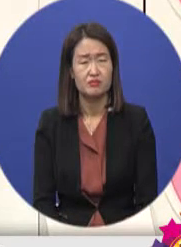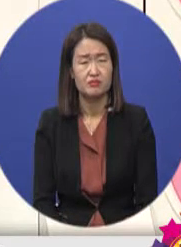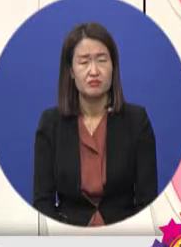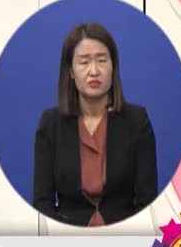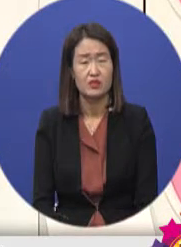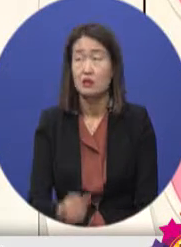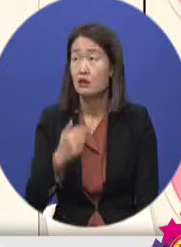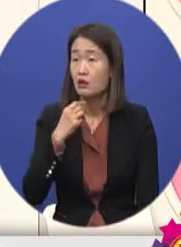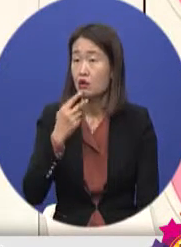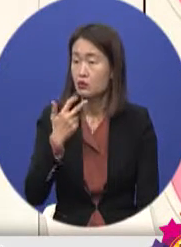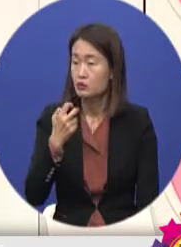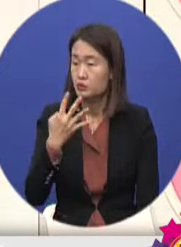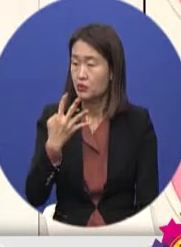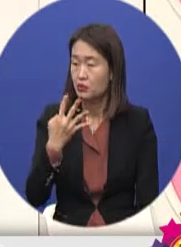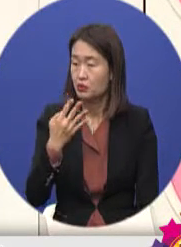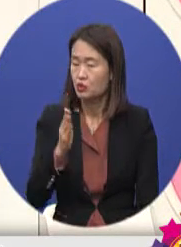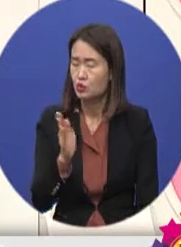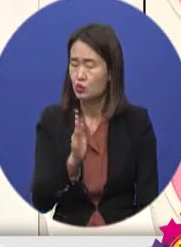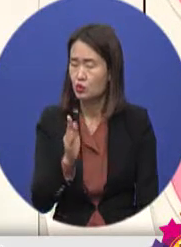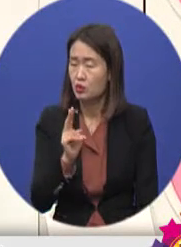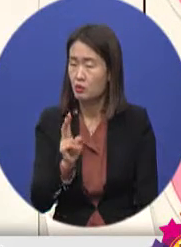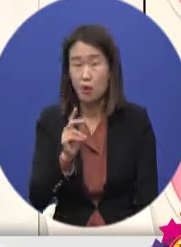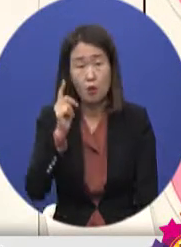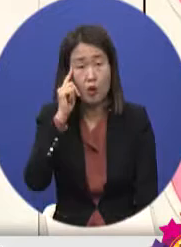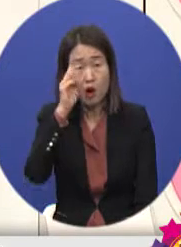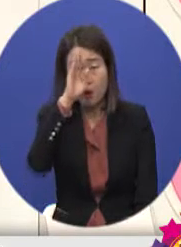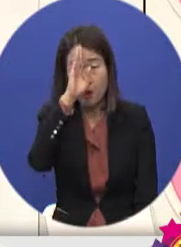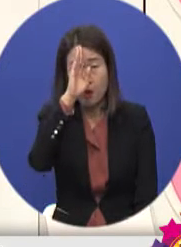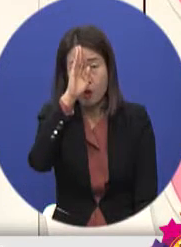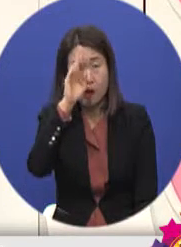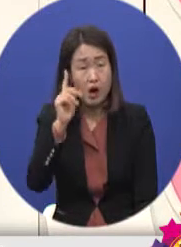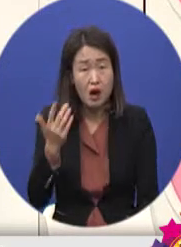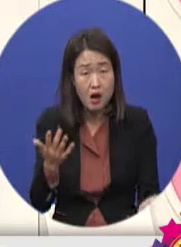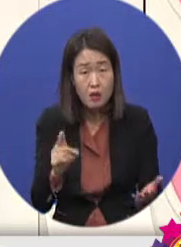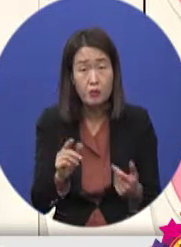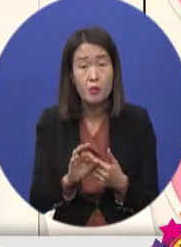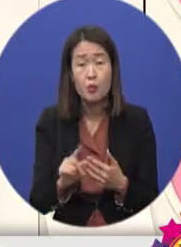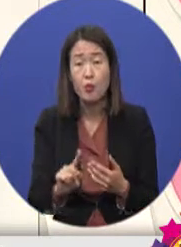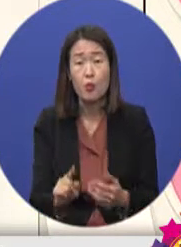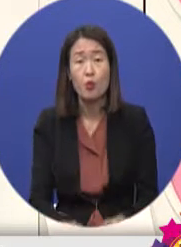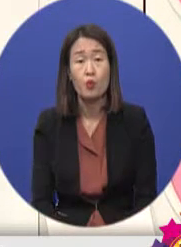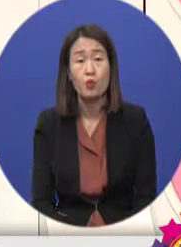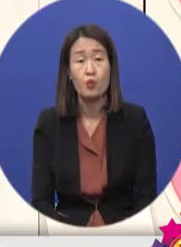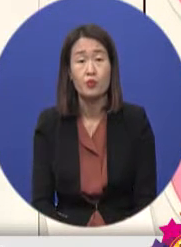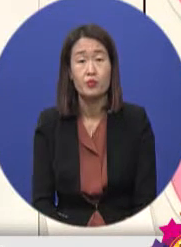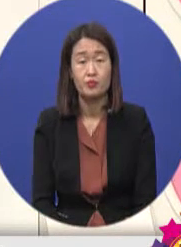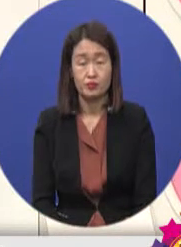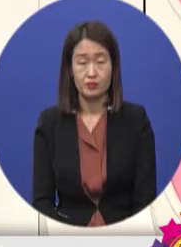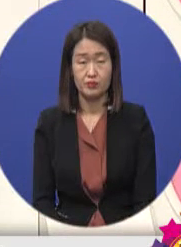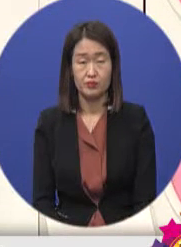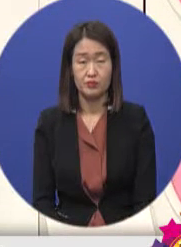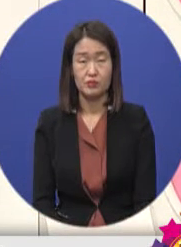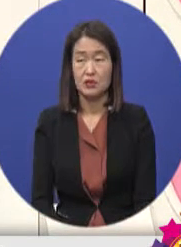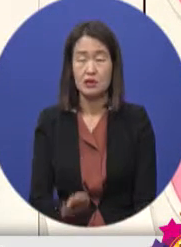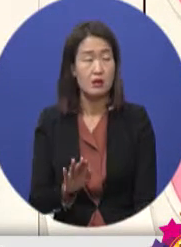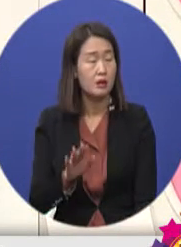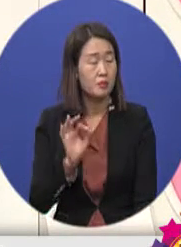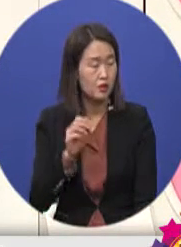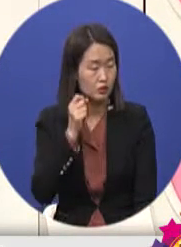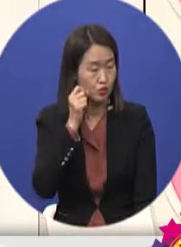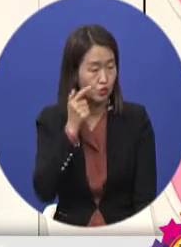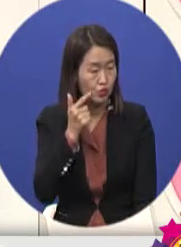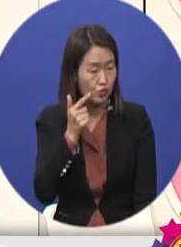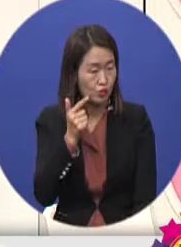74세 돌아가셨어. 예, 뭐 어디 병 수발하다 돌아가셨어요? 아니면 예, 바로 1년 난 한